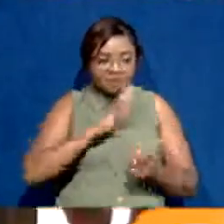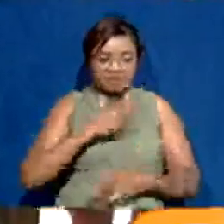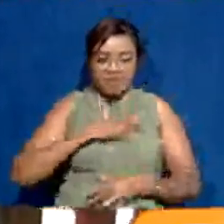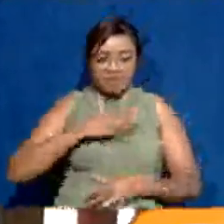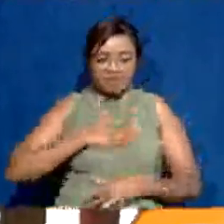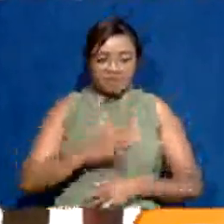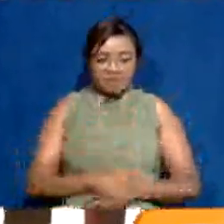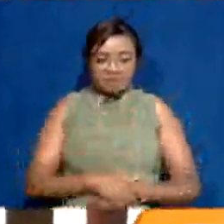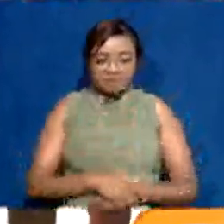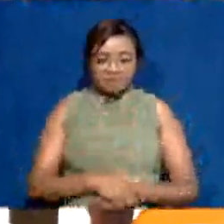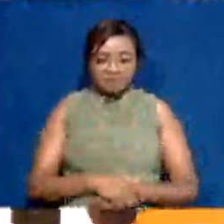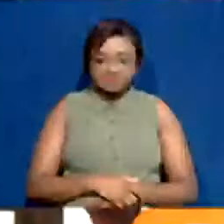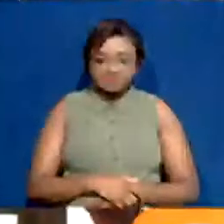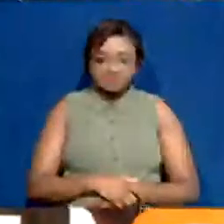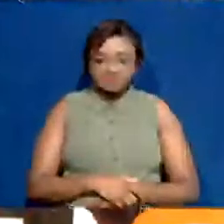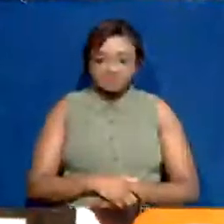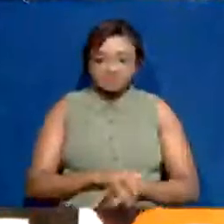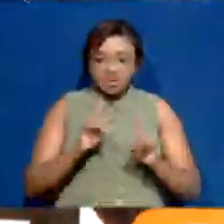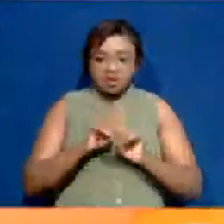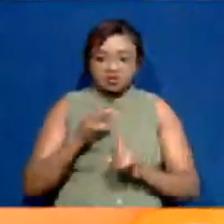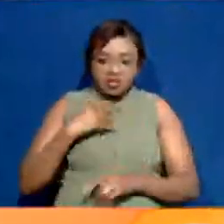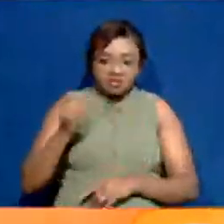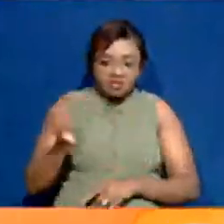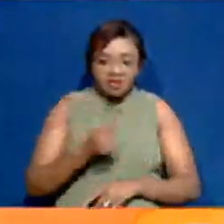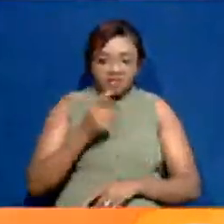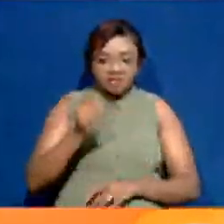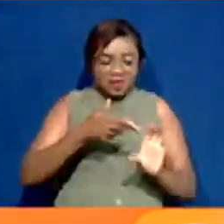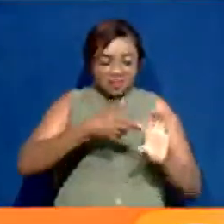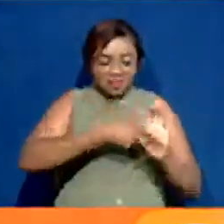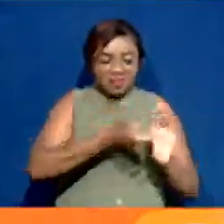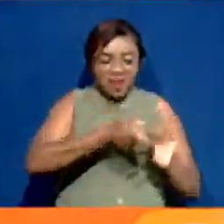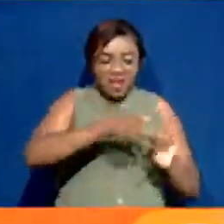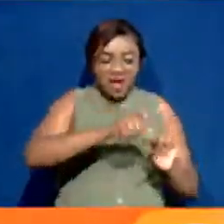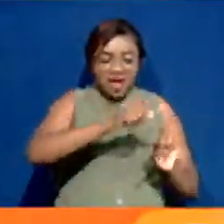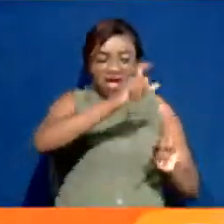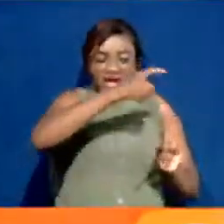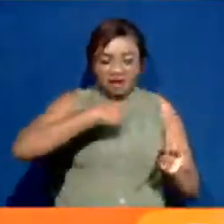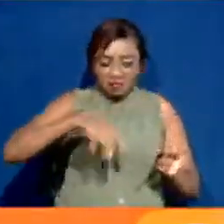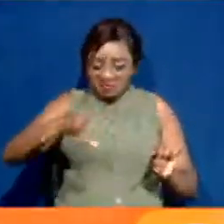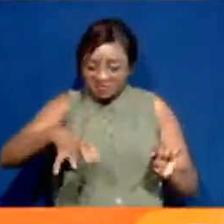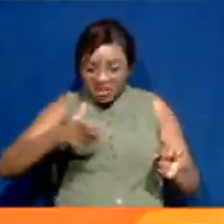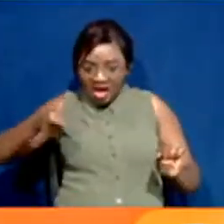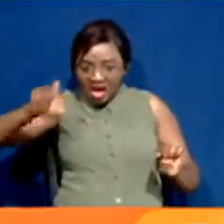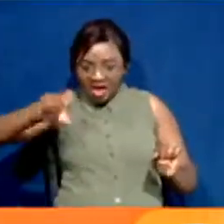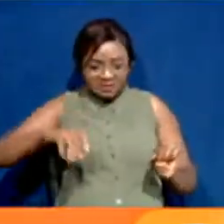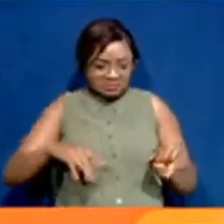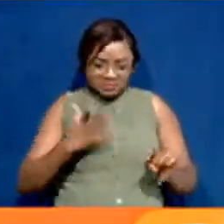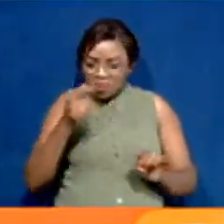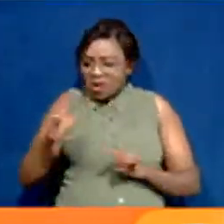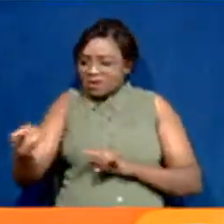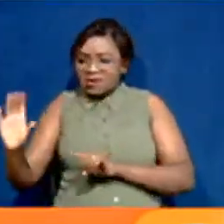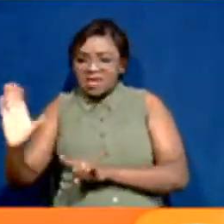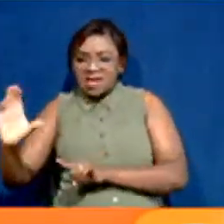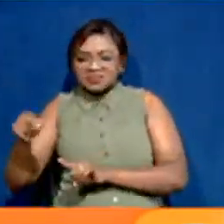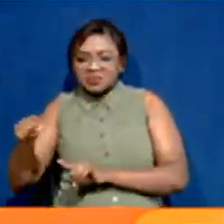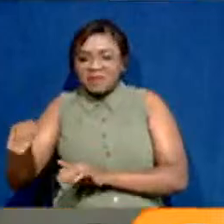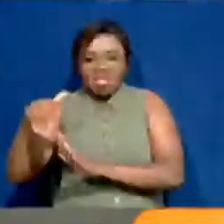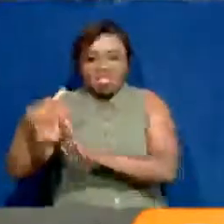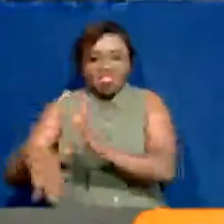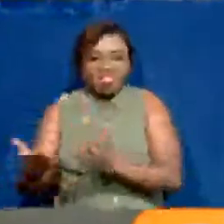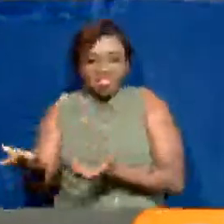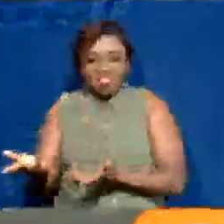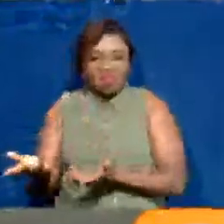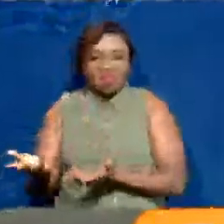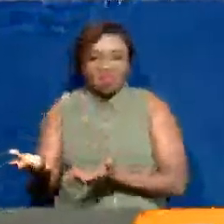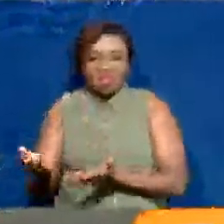na mafuta. Na hatuwezi kuwa kila mwezi mafuta ikiongezwa tunaongeza nauri kwa sababu pia na yule customer pia naye pia ameumia.